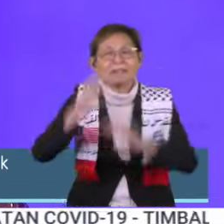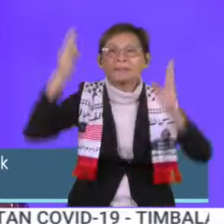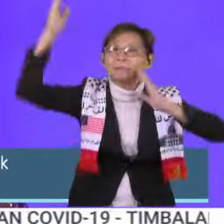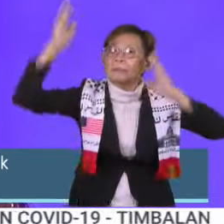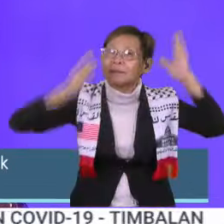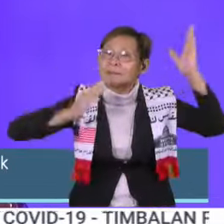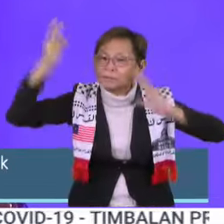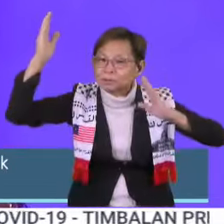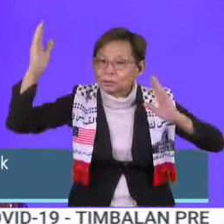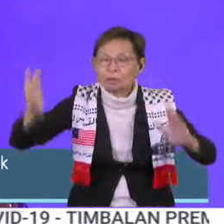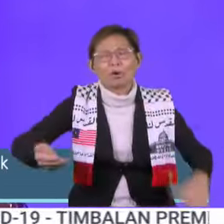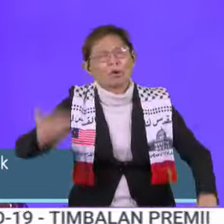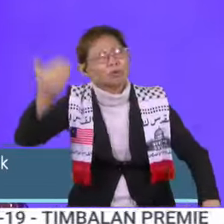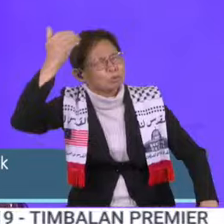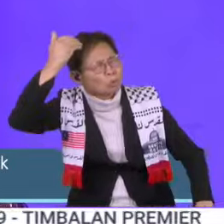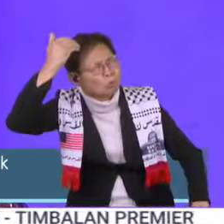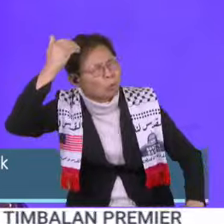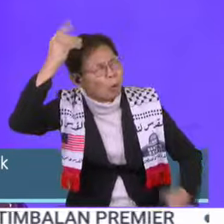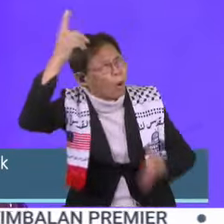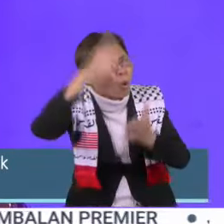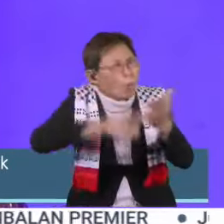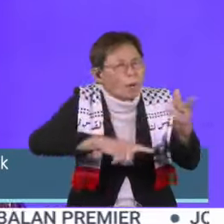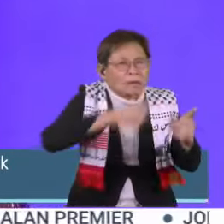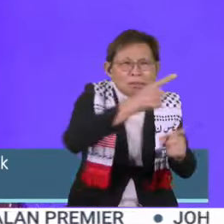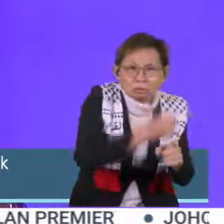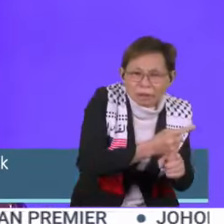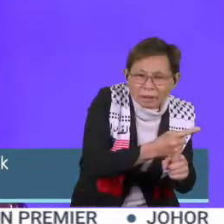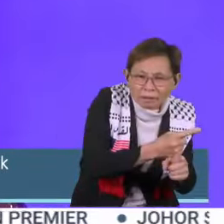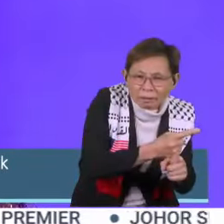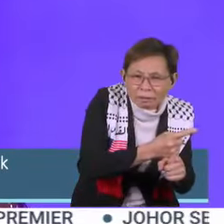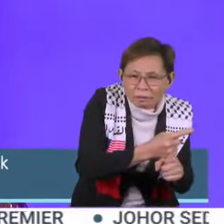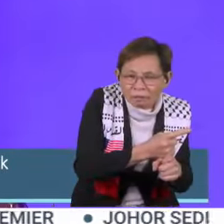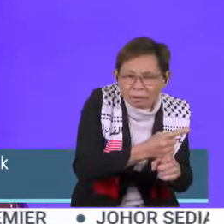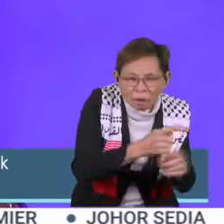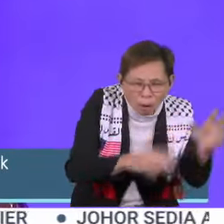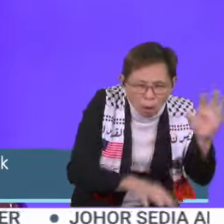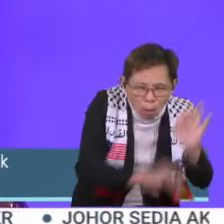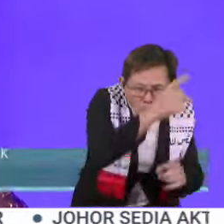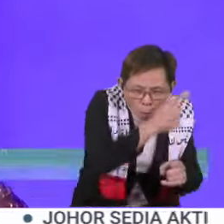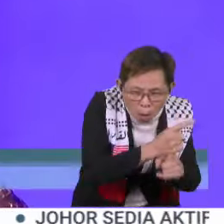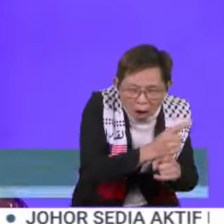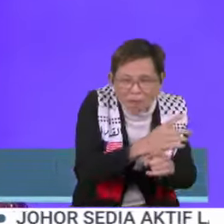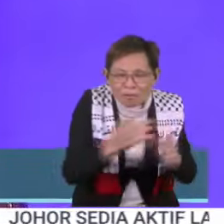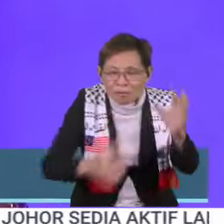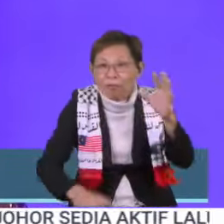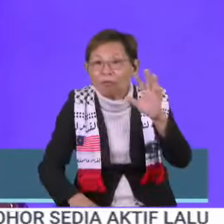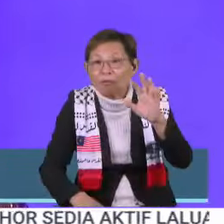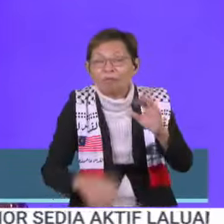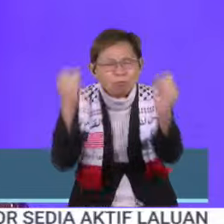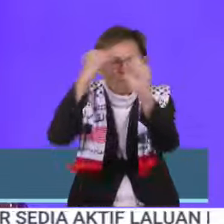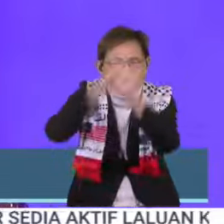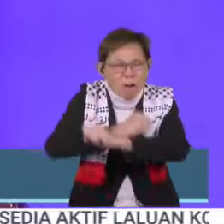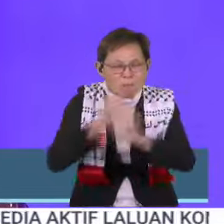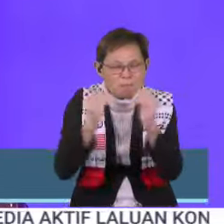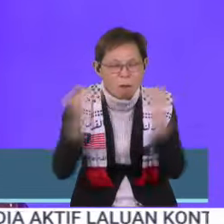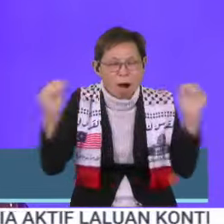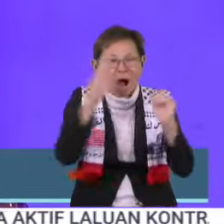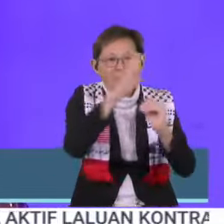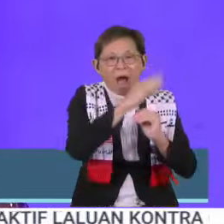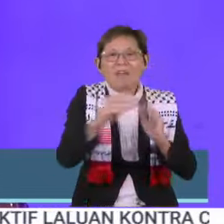nation. To know what is right. To fight for justice and order. And